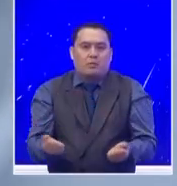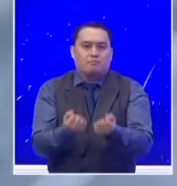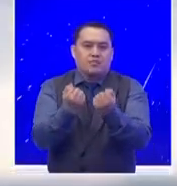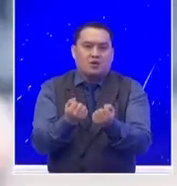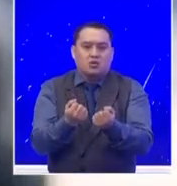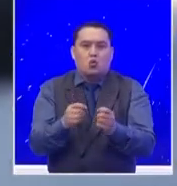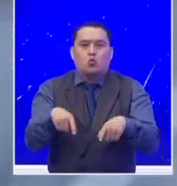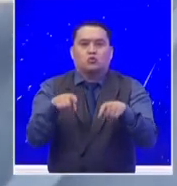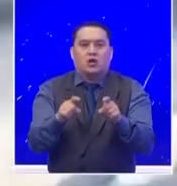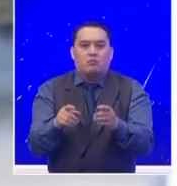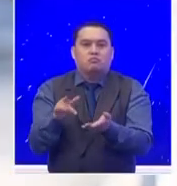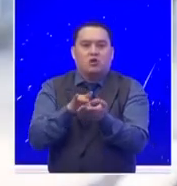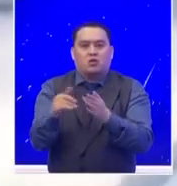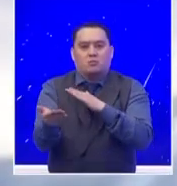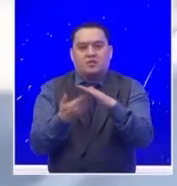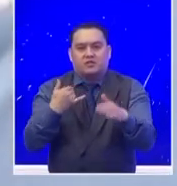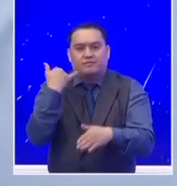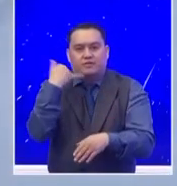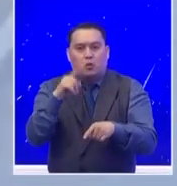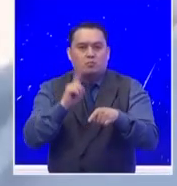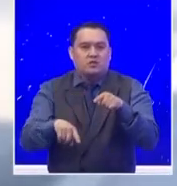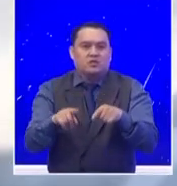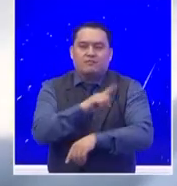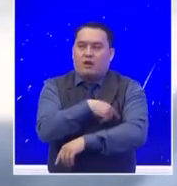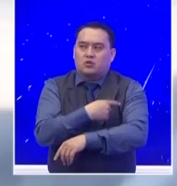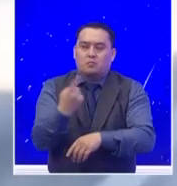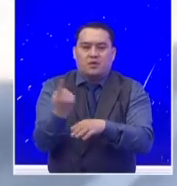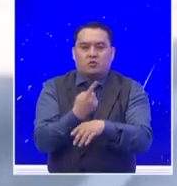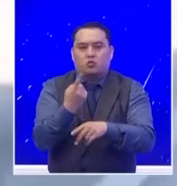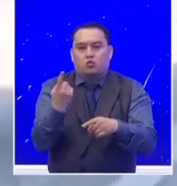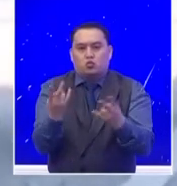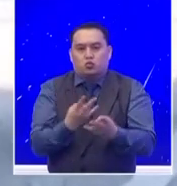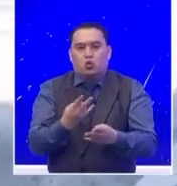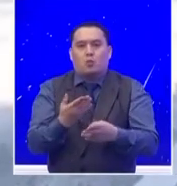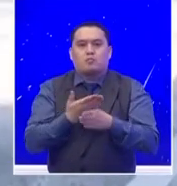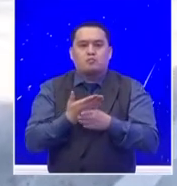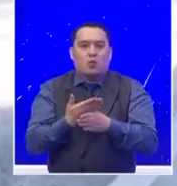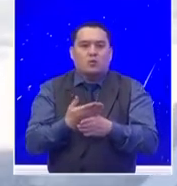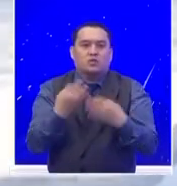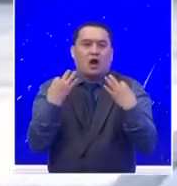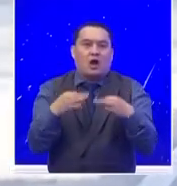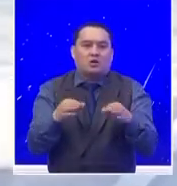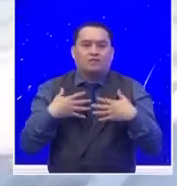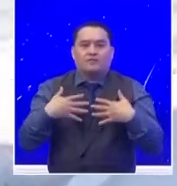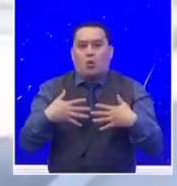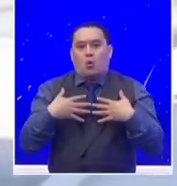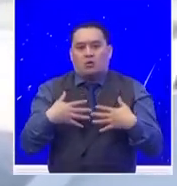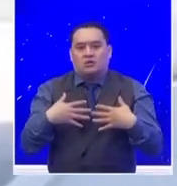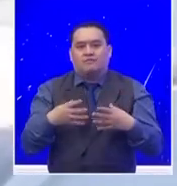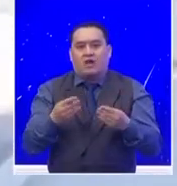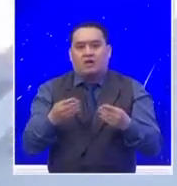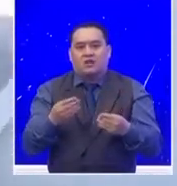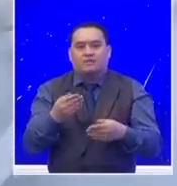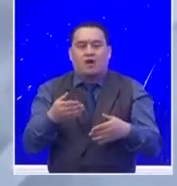Поднял, усадил машину, вызвал скорую. До приезда врачей оказал первую необходимую помощь. Освободил дыхательные пути и